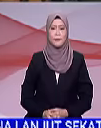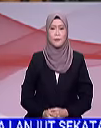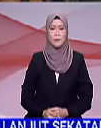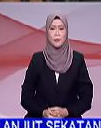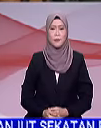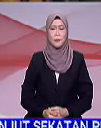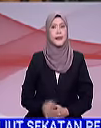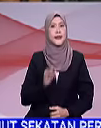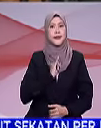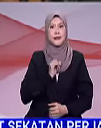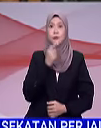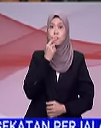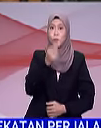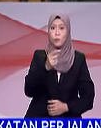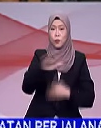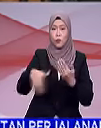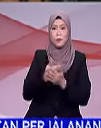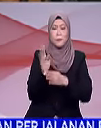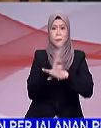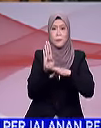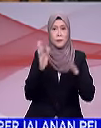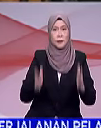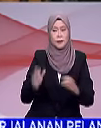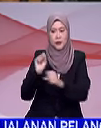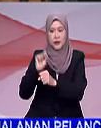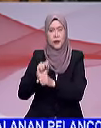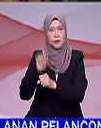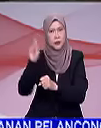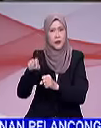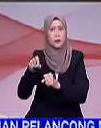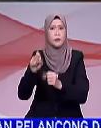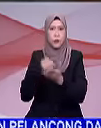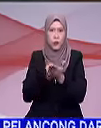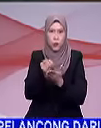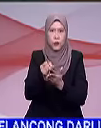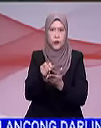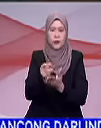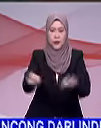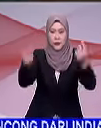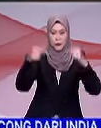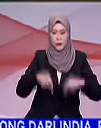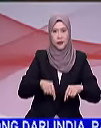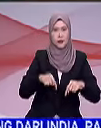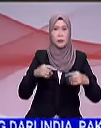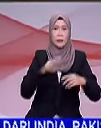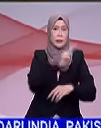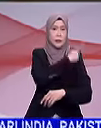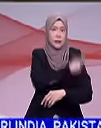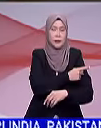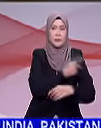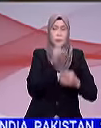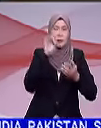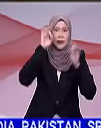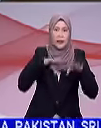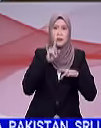Hai cc biru kepada PHP Niaga bersama dengan pekerjanya bersikap jujur datang ke jaga kesehatan tubuh Sharingan dan juga